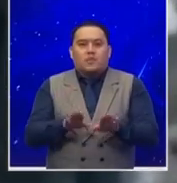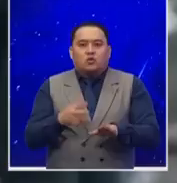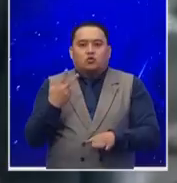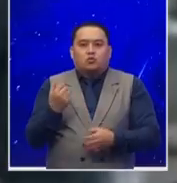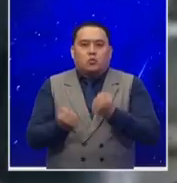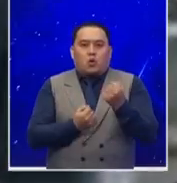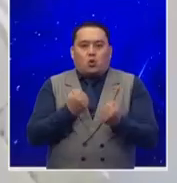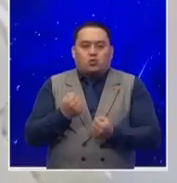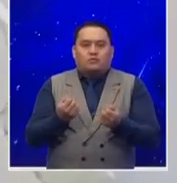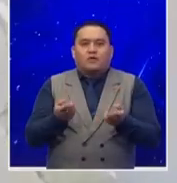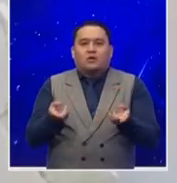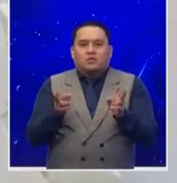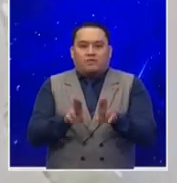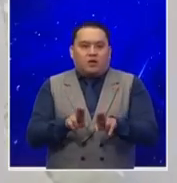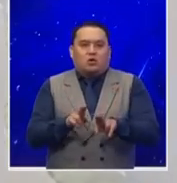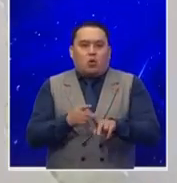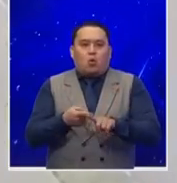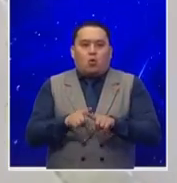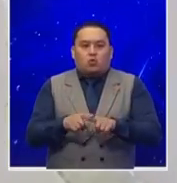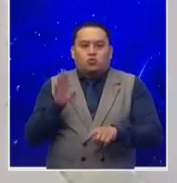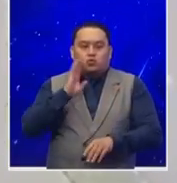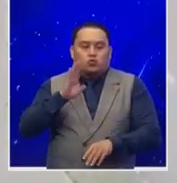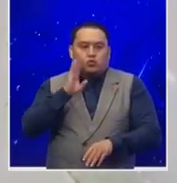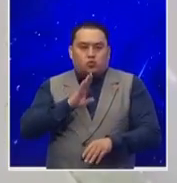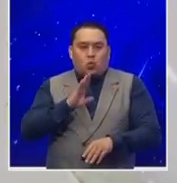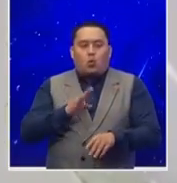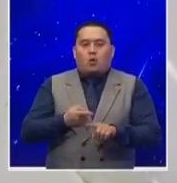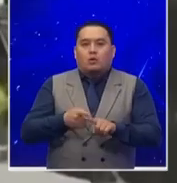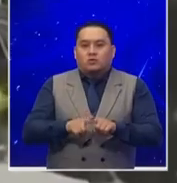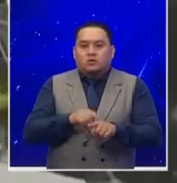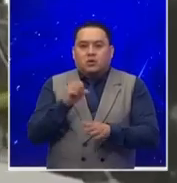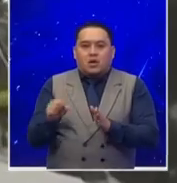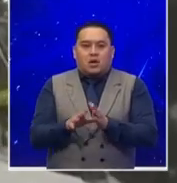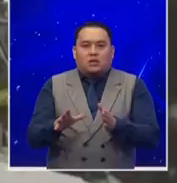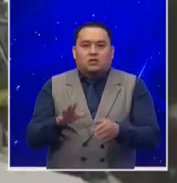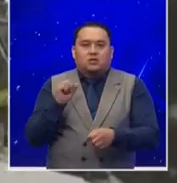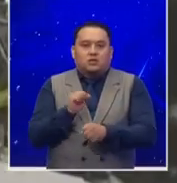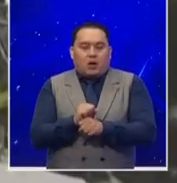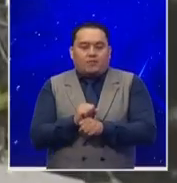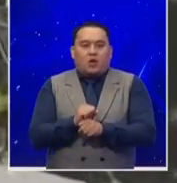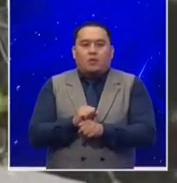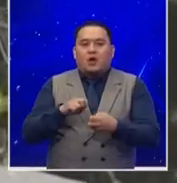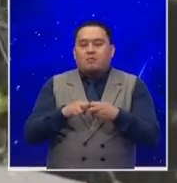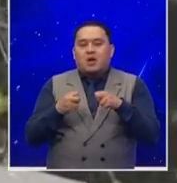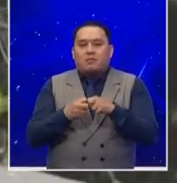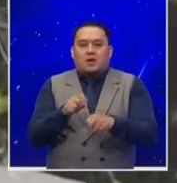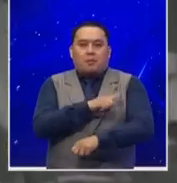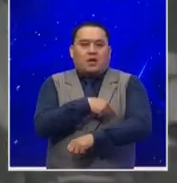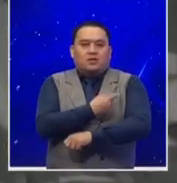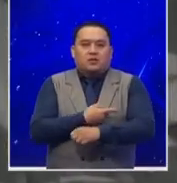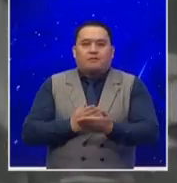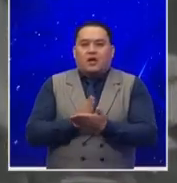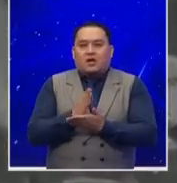көлік бірдей түсіп кеткен. Сомен қатар ауданда су құбыры істен шығып, электр жарығы сөніп қалған. Аталмыш проблемалар медициналық